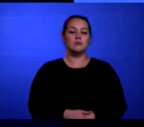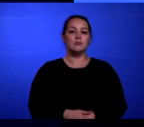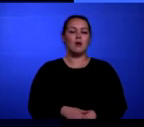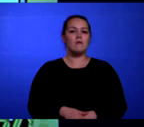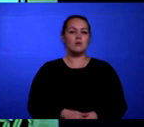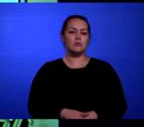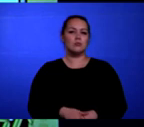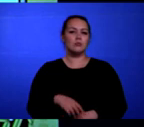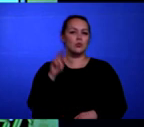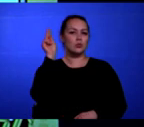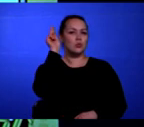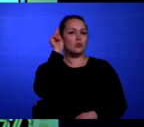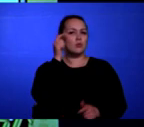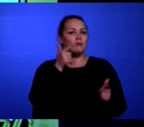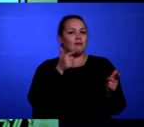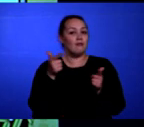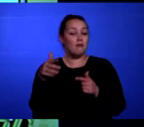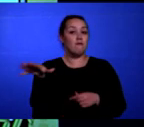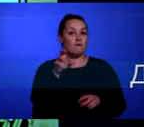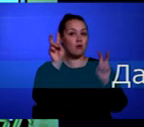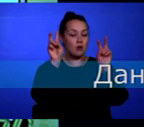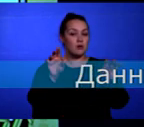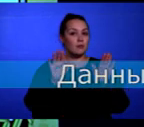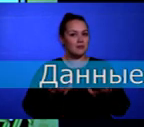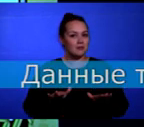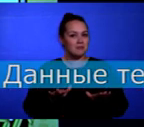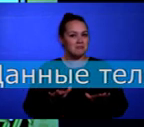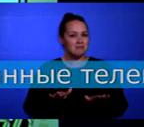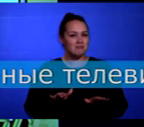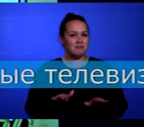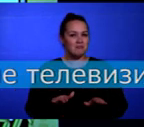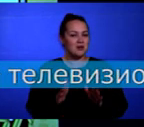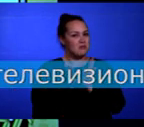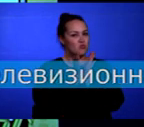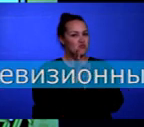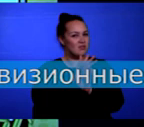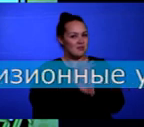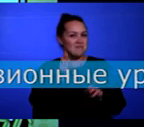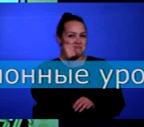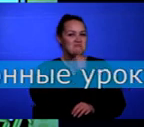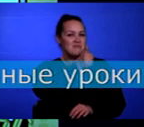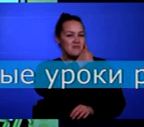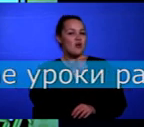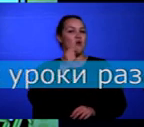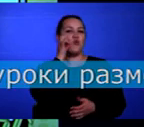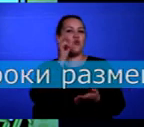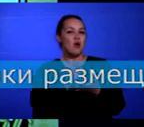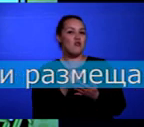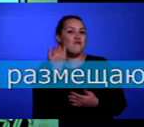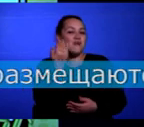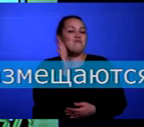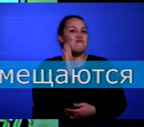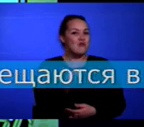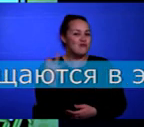урок все расселись по местам никому не тесно по секрету скажу вам будет